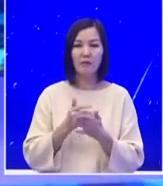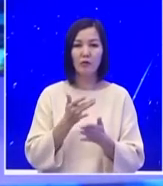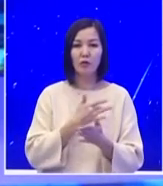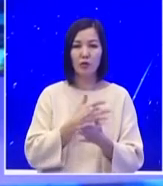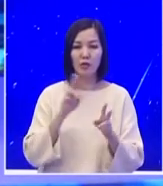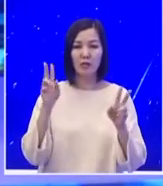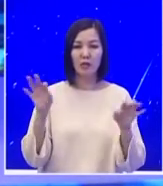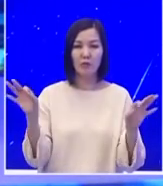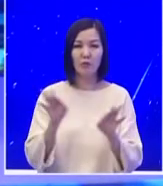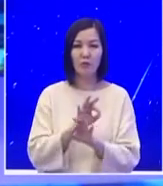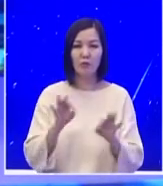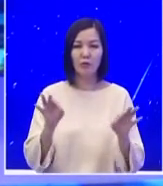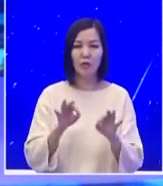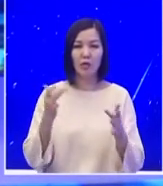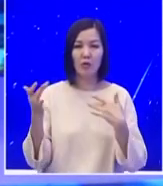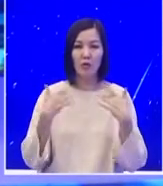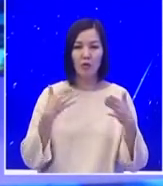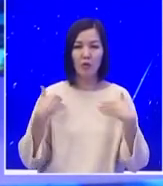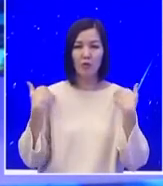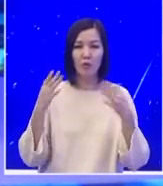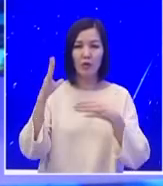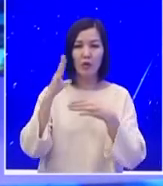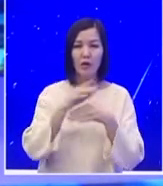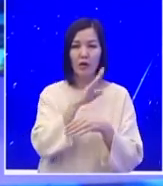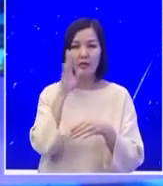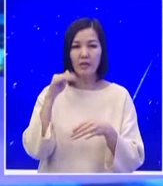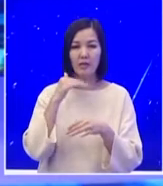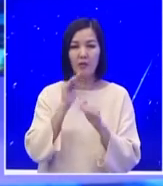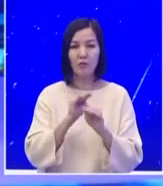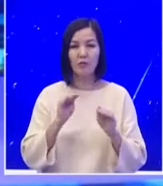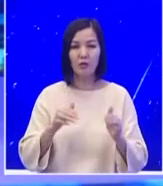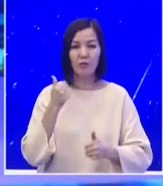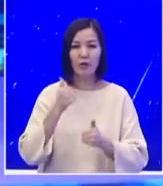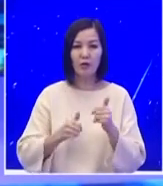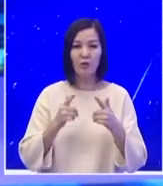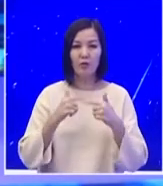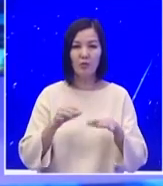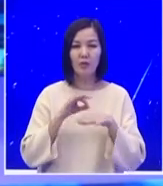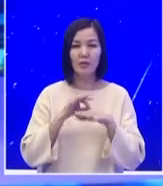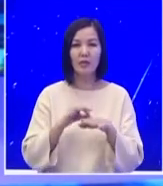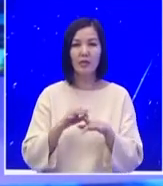музыкалық әдеби сазды қойылым қойылды. Кеш аясында ата-аналар мен оқушылар арасында байқау